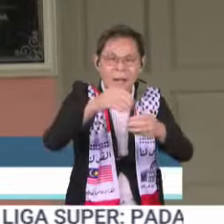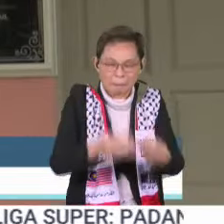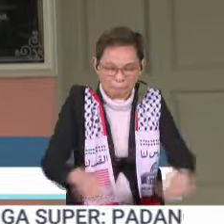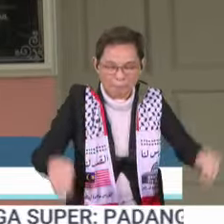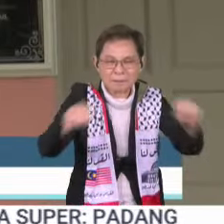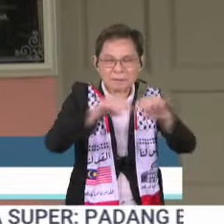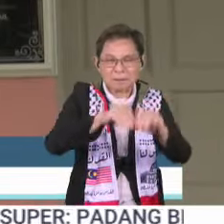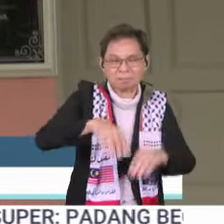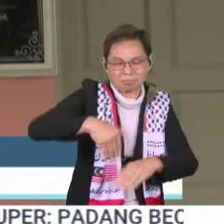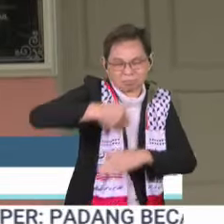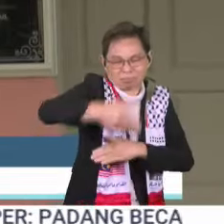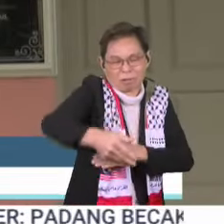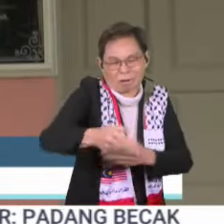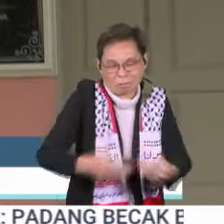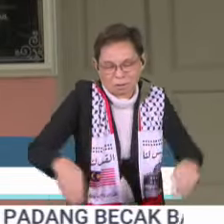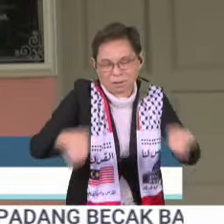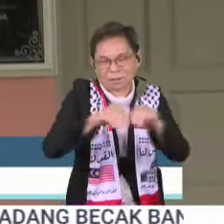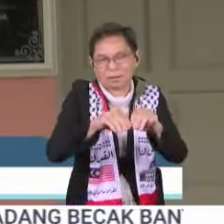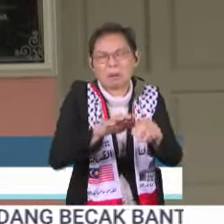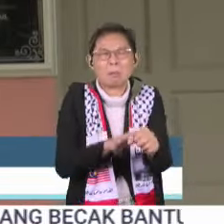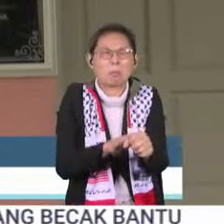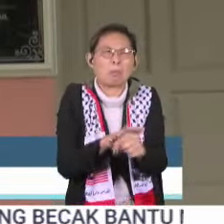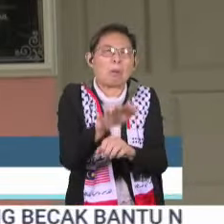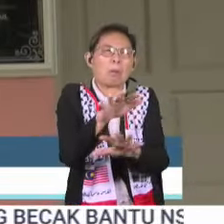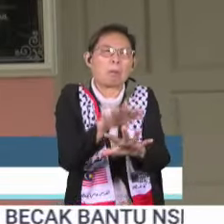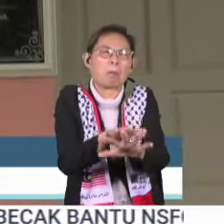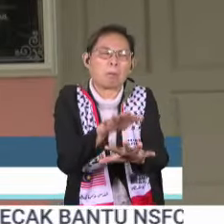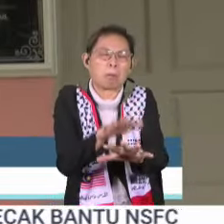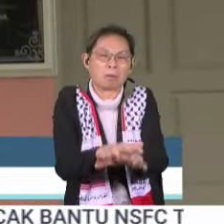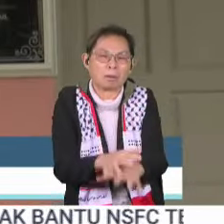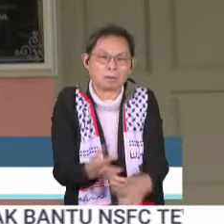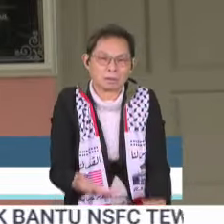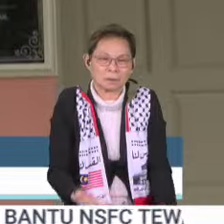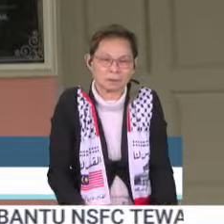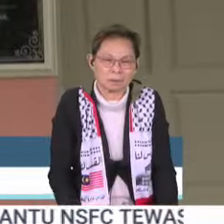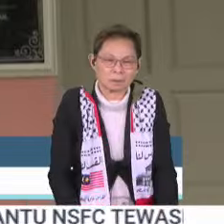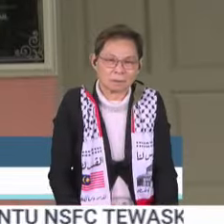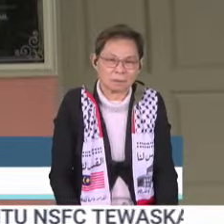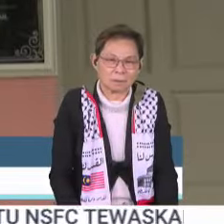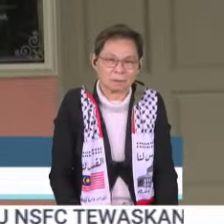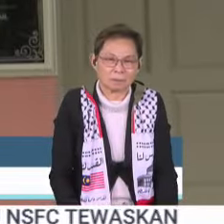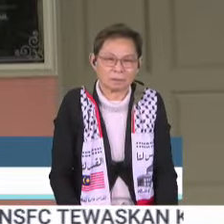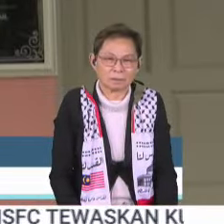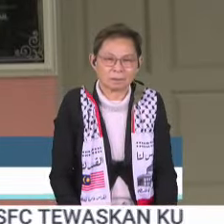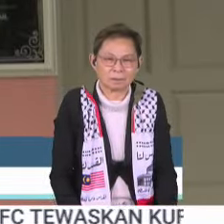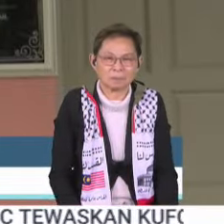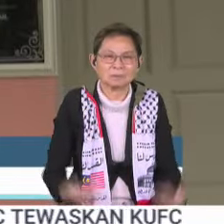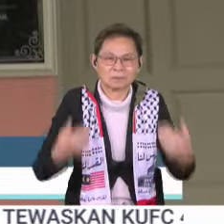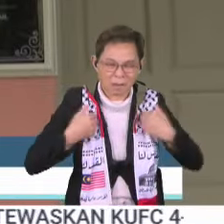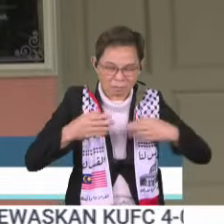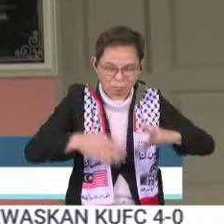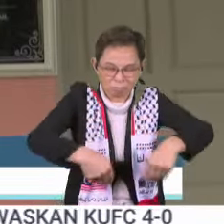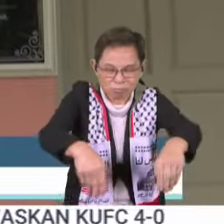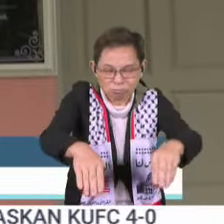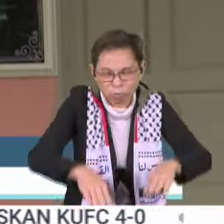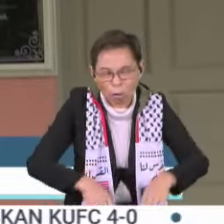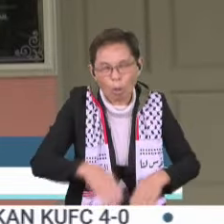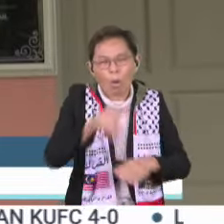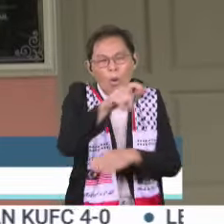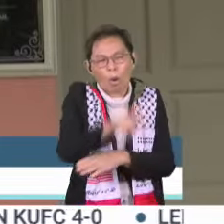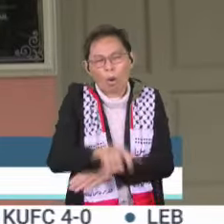ruang lega dia kan, kita buat kemoh ni penuh situ. Jadi kalau tambah pula khidmat kan, dengan kemoh yang ada, mana semayang lagi. Itulah,